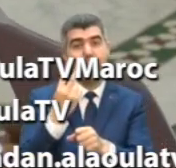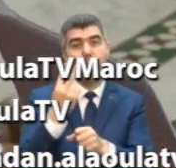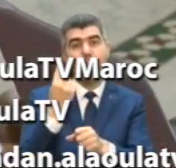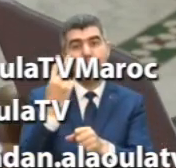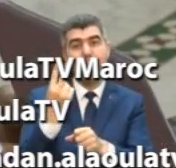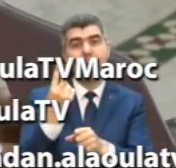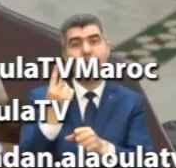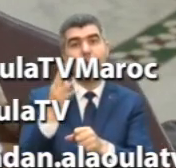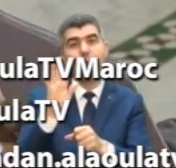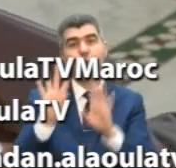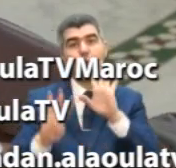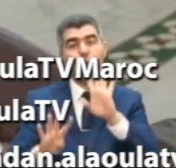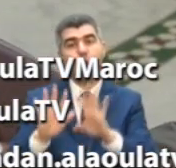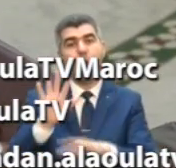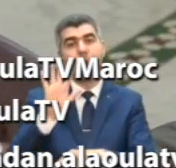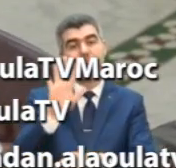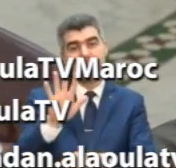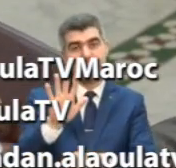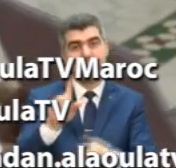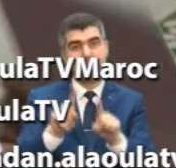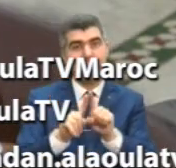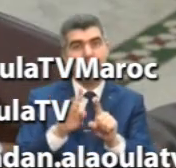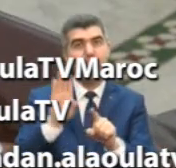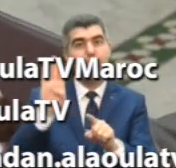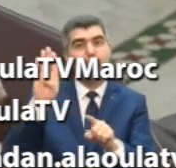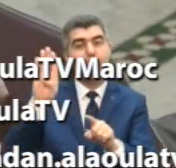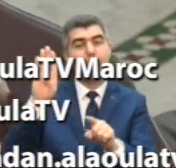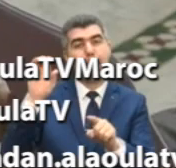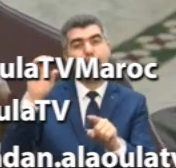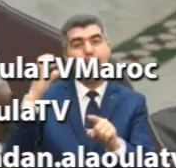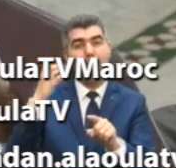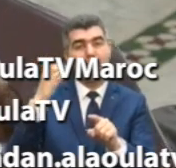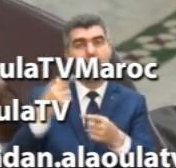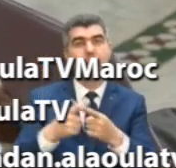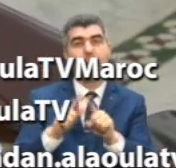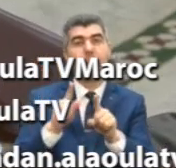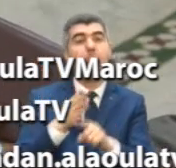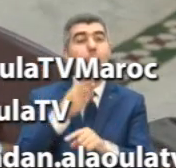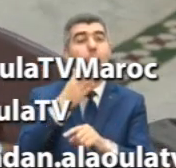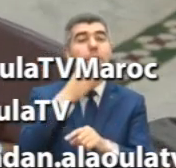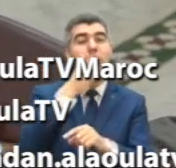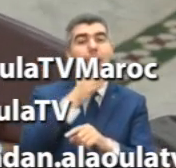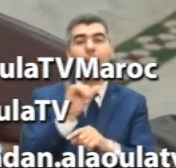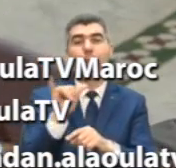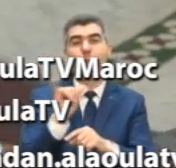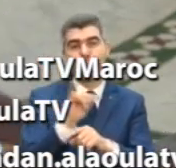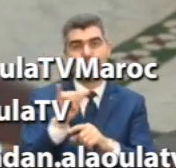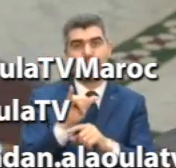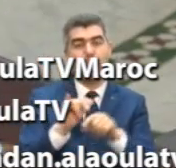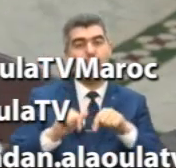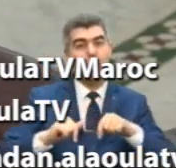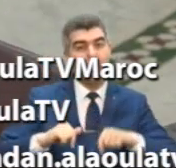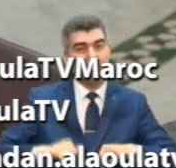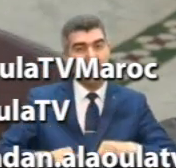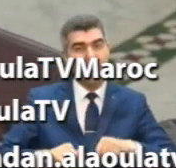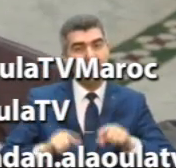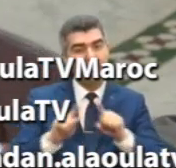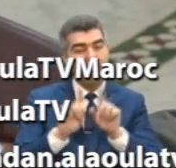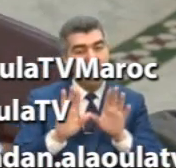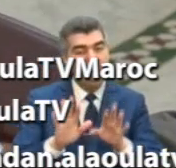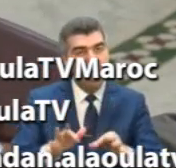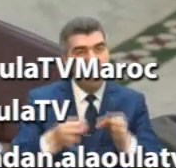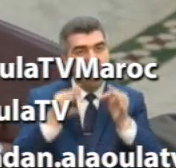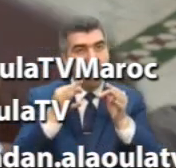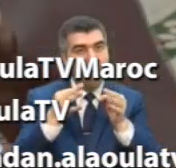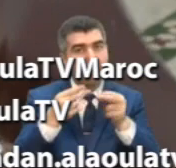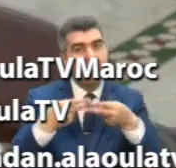2159 مترشحة ومترشح في البكالوريا. الأفاق المستقبلية، الوزارة بصدد القيام بتقييم لهذا العرض التربوي الجديد